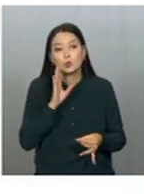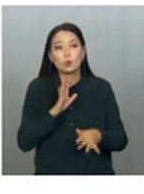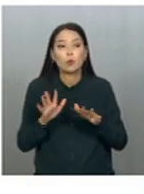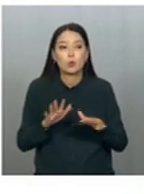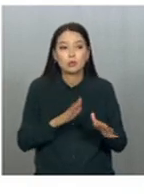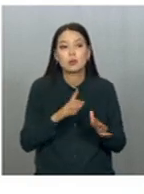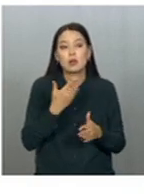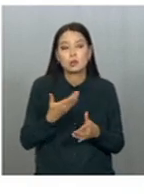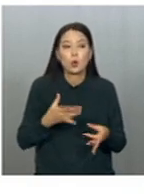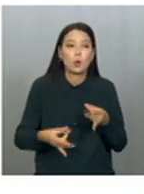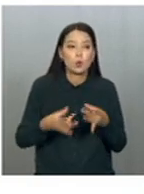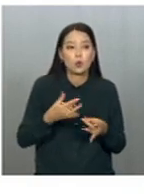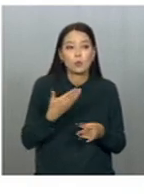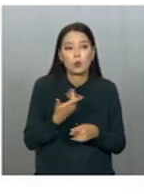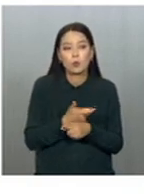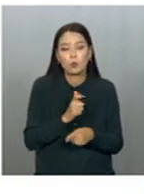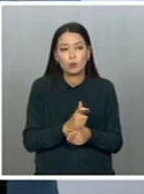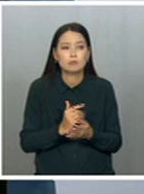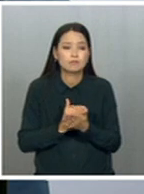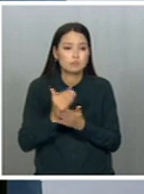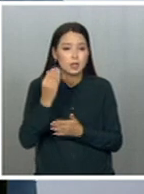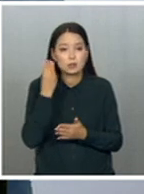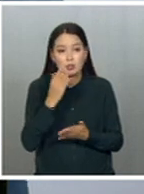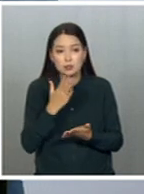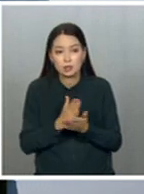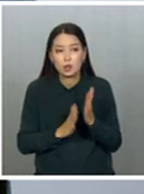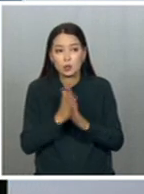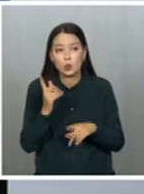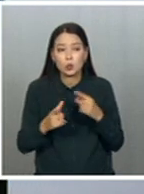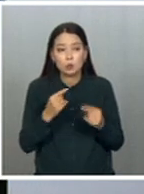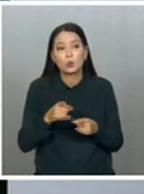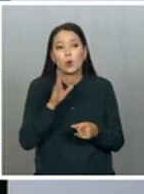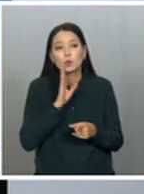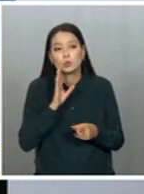өсімдіктердің суды буландыруы өте жоғары. Олардың суды буландыру мөлшері